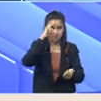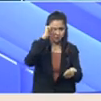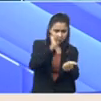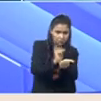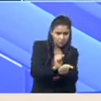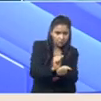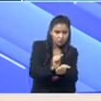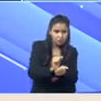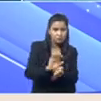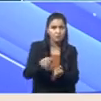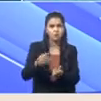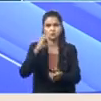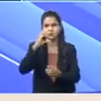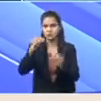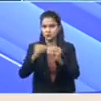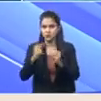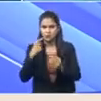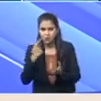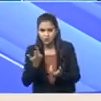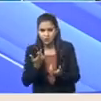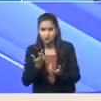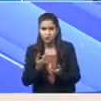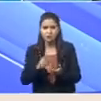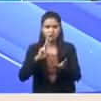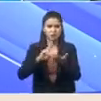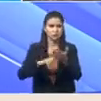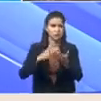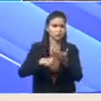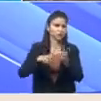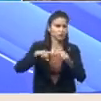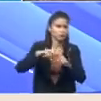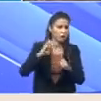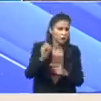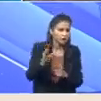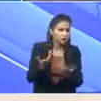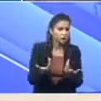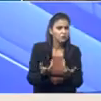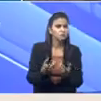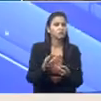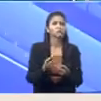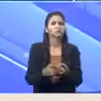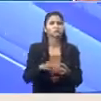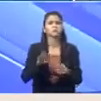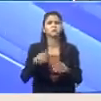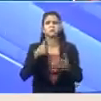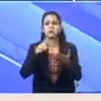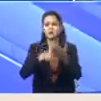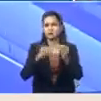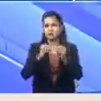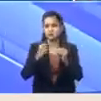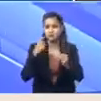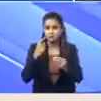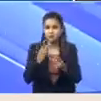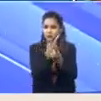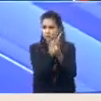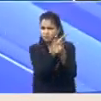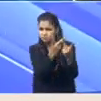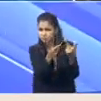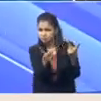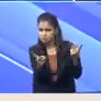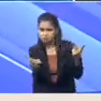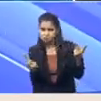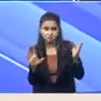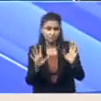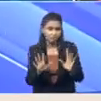कभी सीबीआई, कभी नारकोटिक्स, कभी आरबीआई, ऐसे भांति